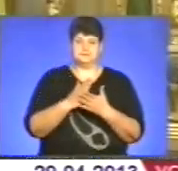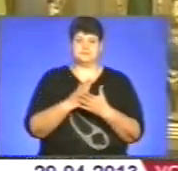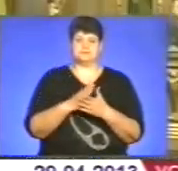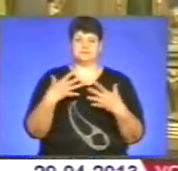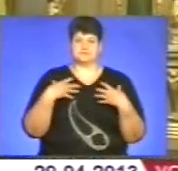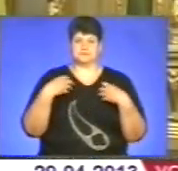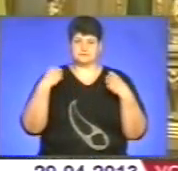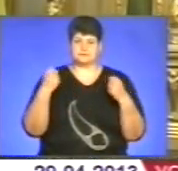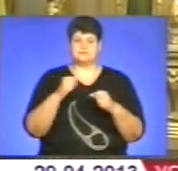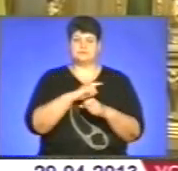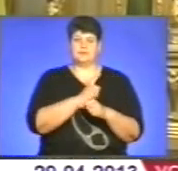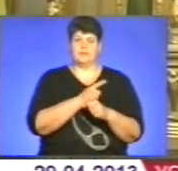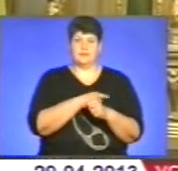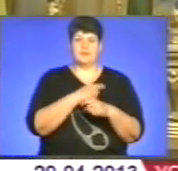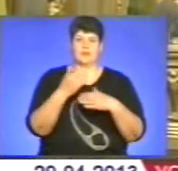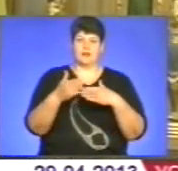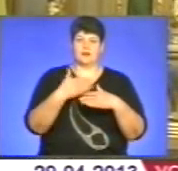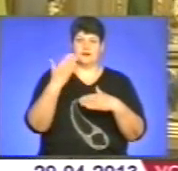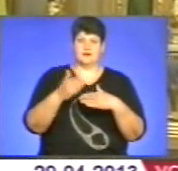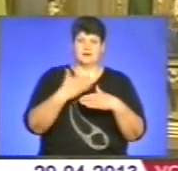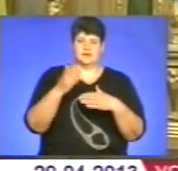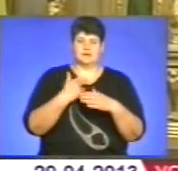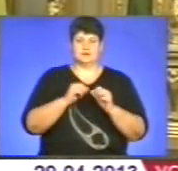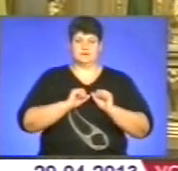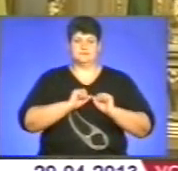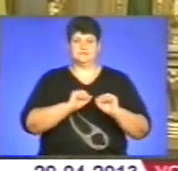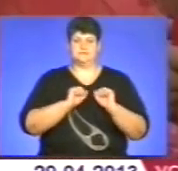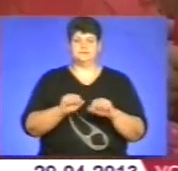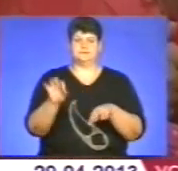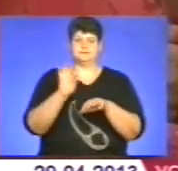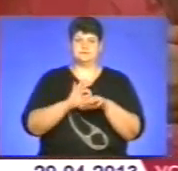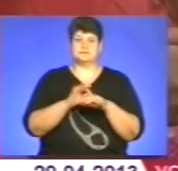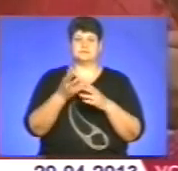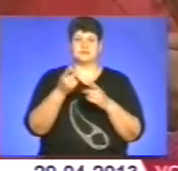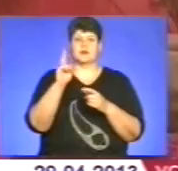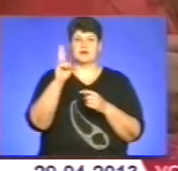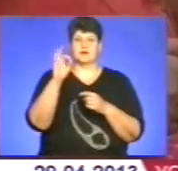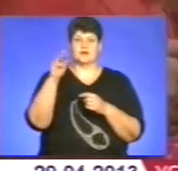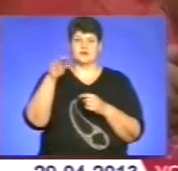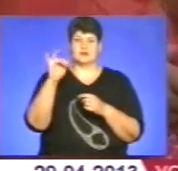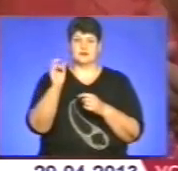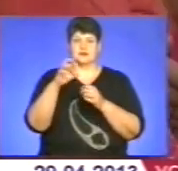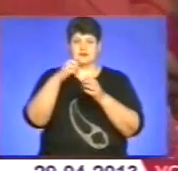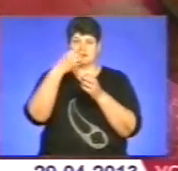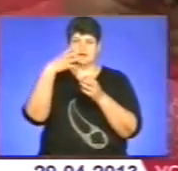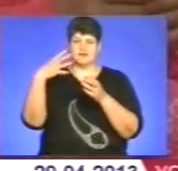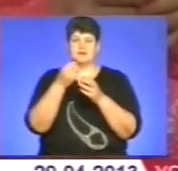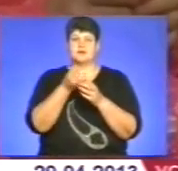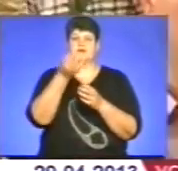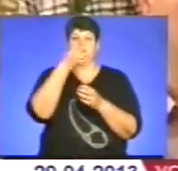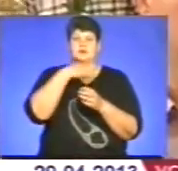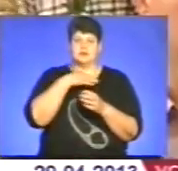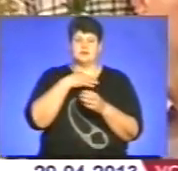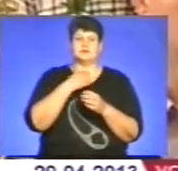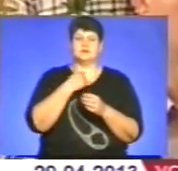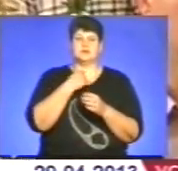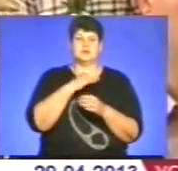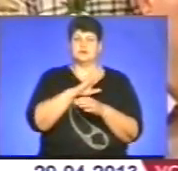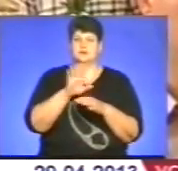Символічне вбиття гіллям оберігає від хвороб. Кажуть, варто проковтнути кілька котиків цвіту верби, щоб горло не боліло.